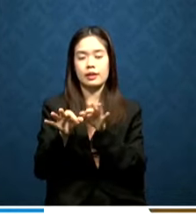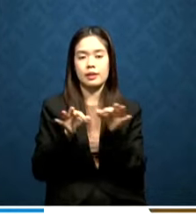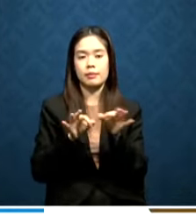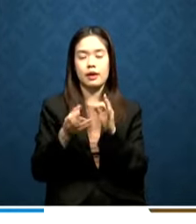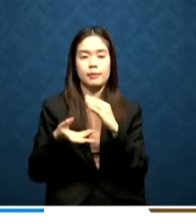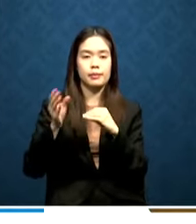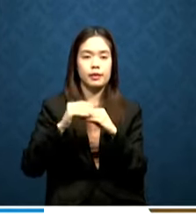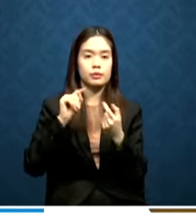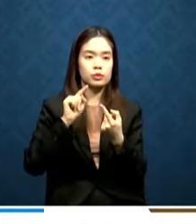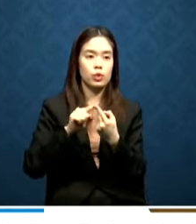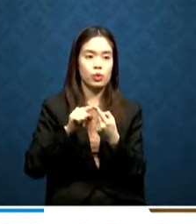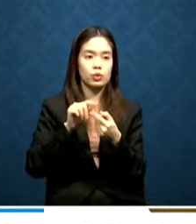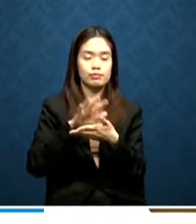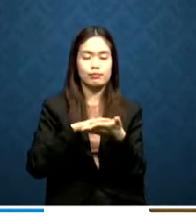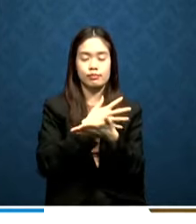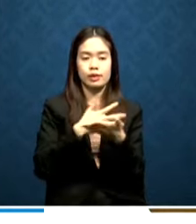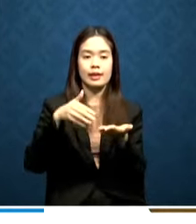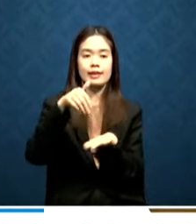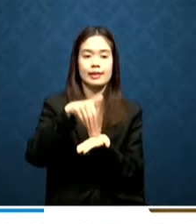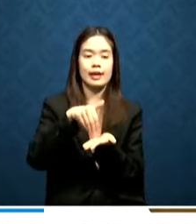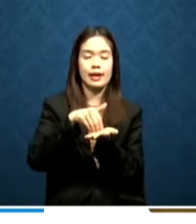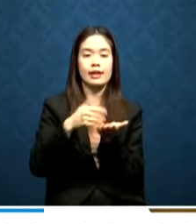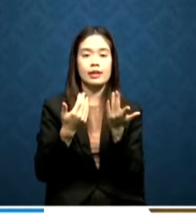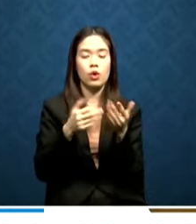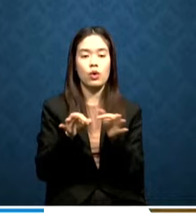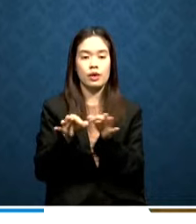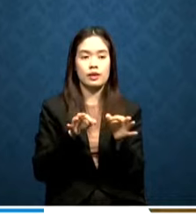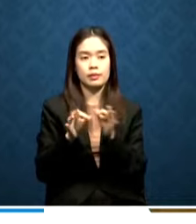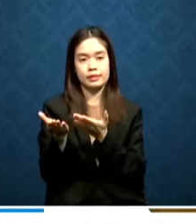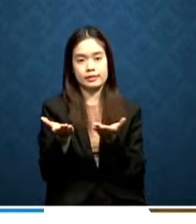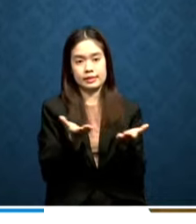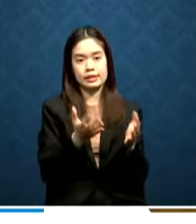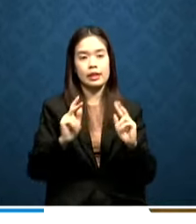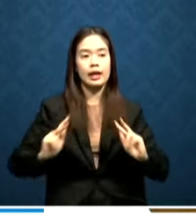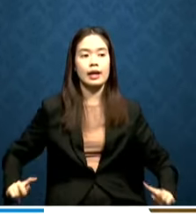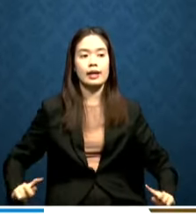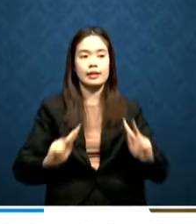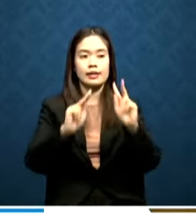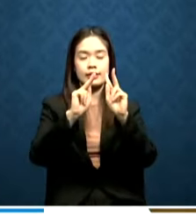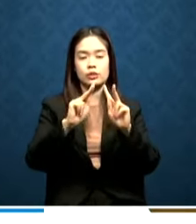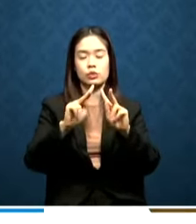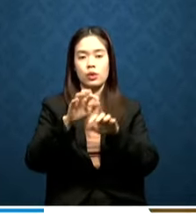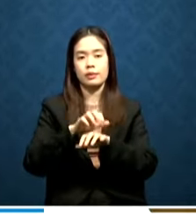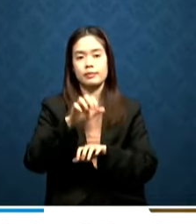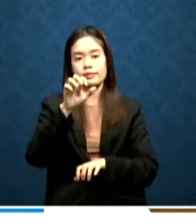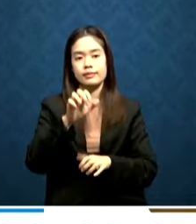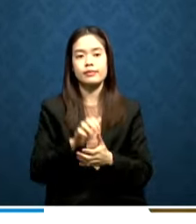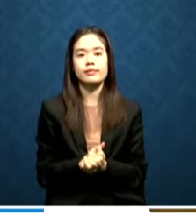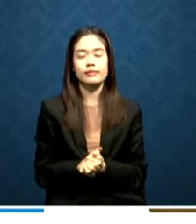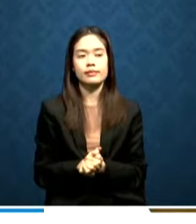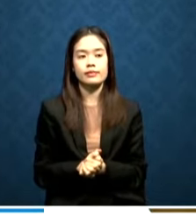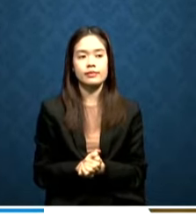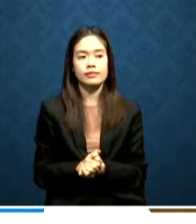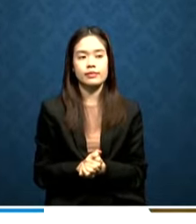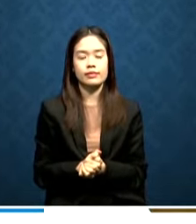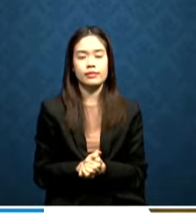คือเรื่องทะเบียนกลางเป็นประเด็นอยู่เหมือนกันเดี๋ยวทางกระทรวงมหาดไทยช่วยชี้แจงนะครับท่านพลโทวั